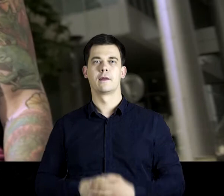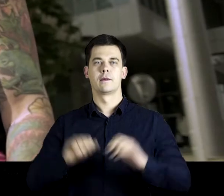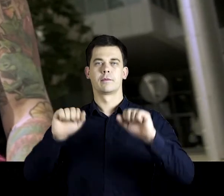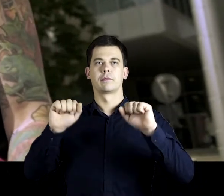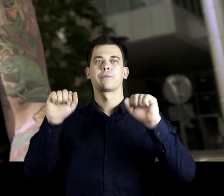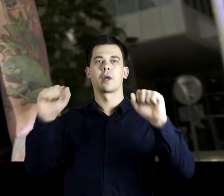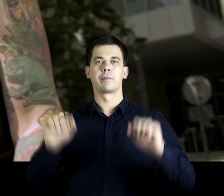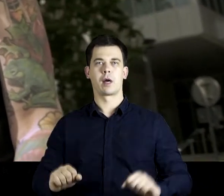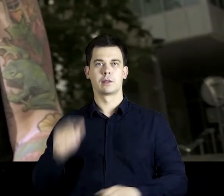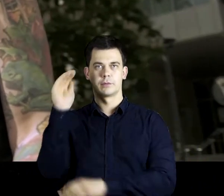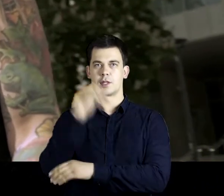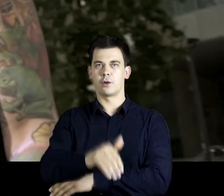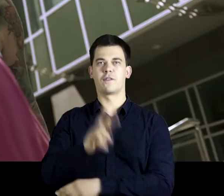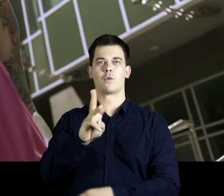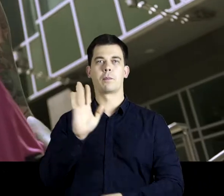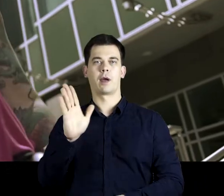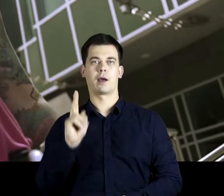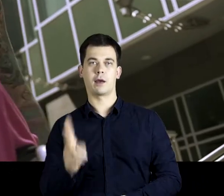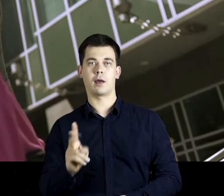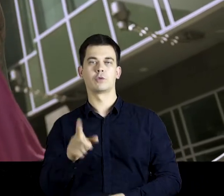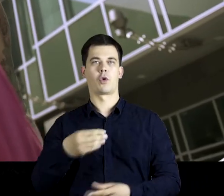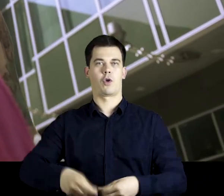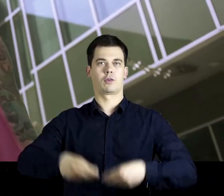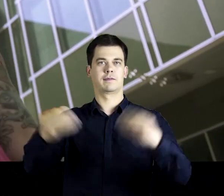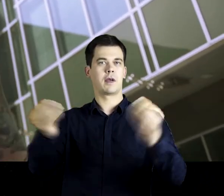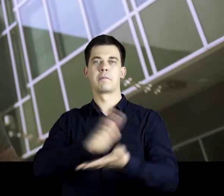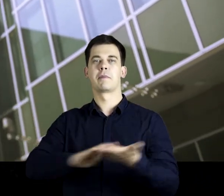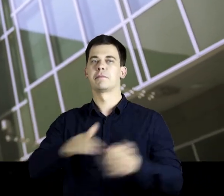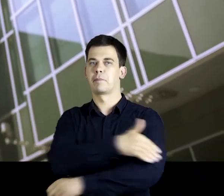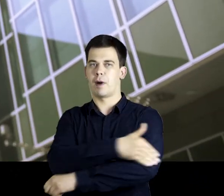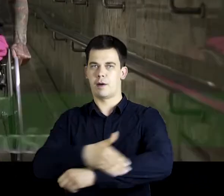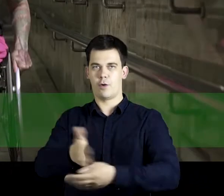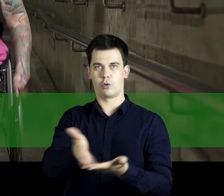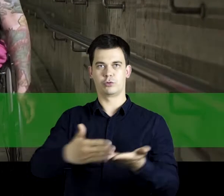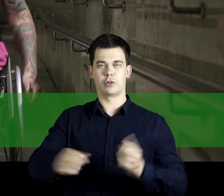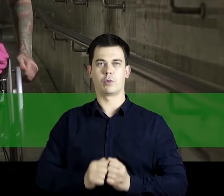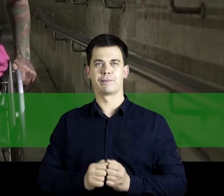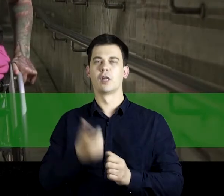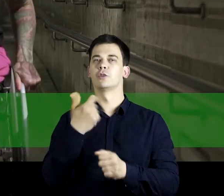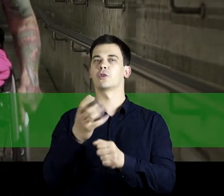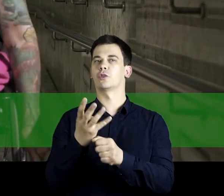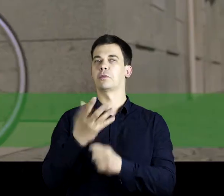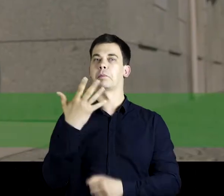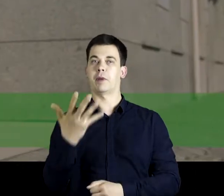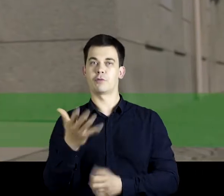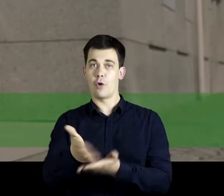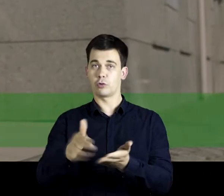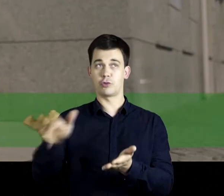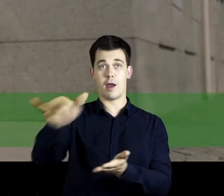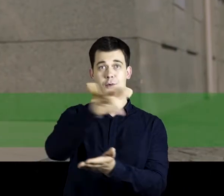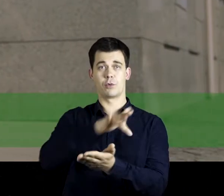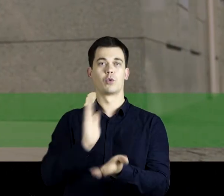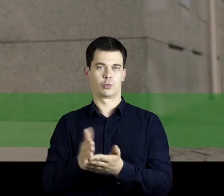dla wózków w stronę banku. Bank Zachodni WBK rozwija sieć oddziałów bez barier. 145 oddziałów